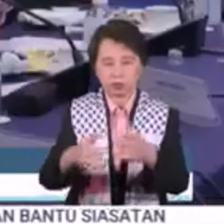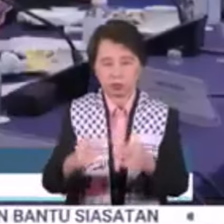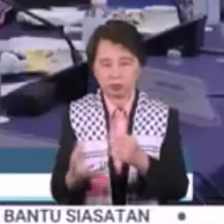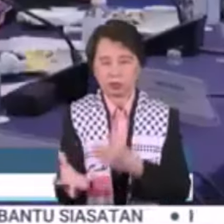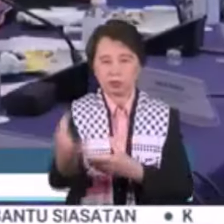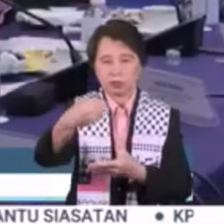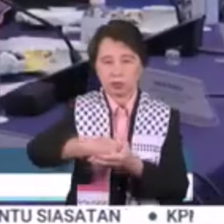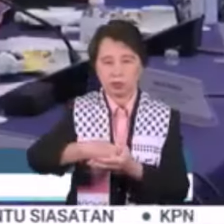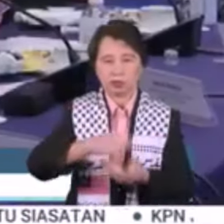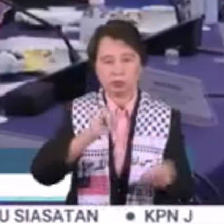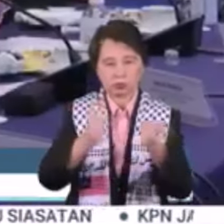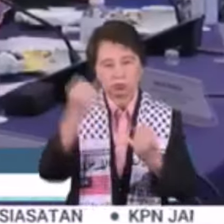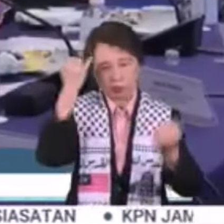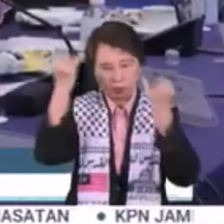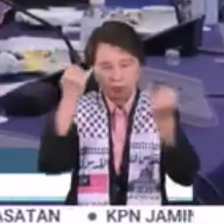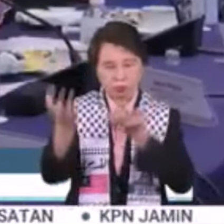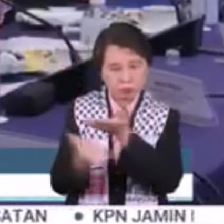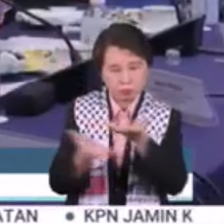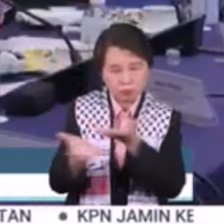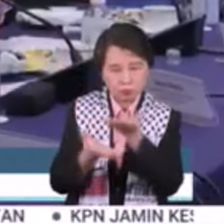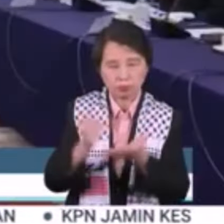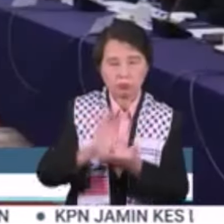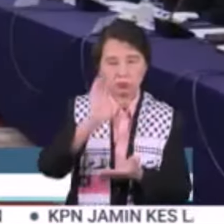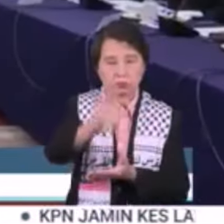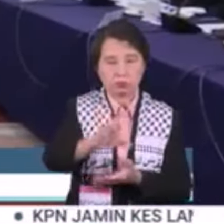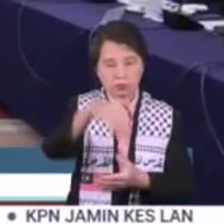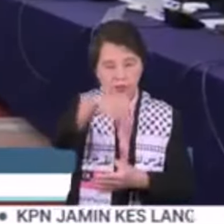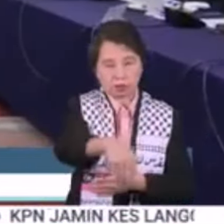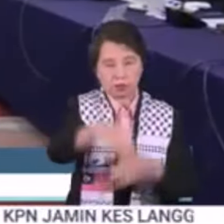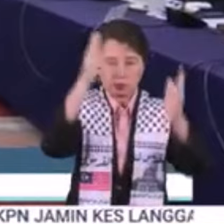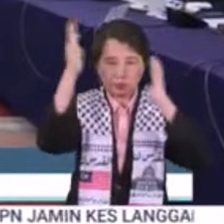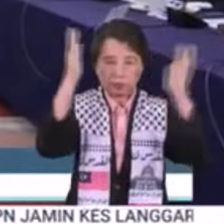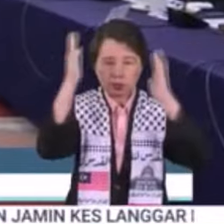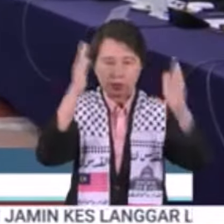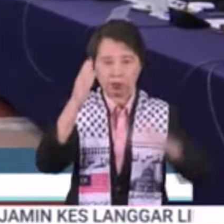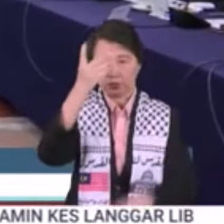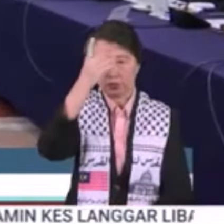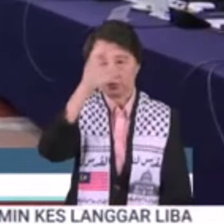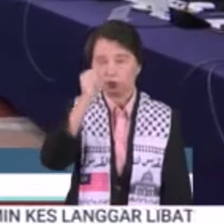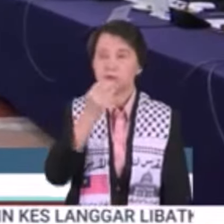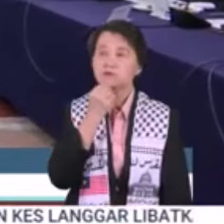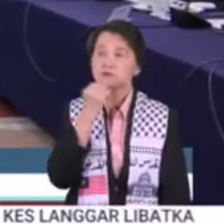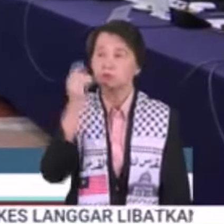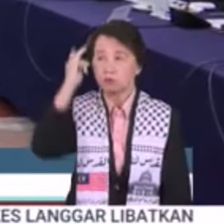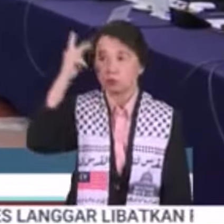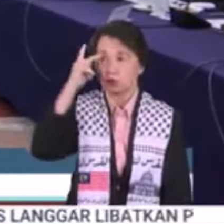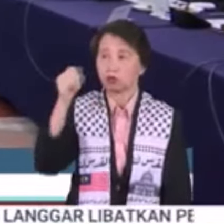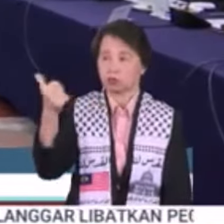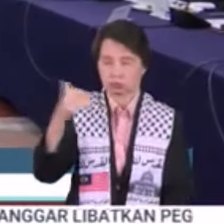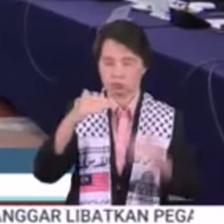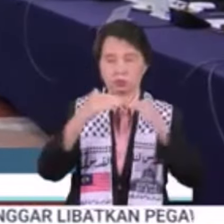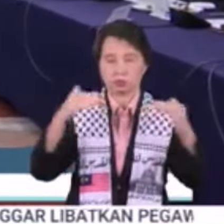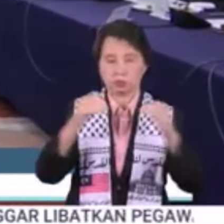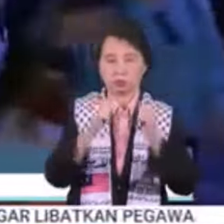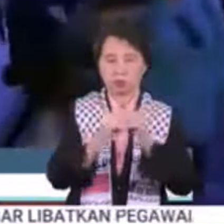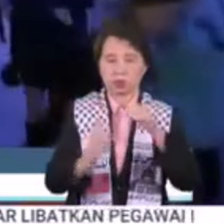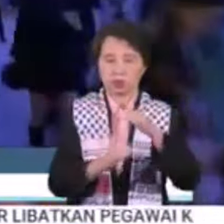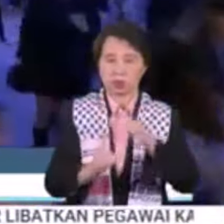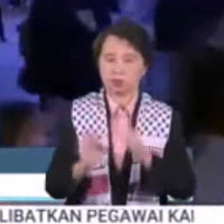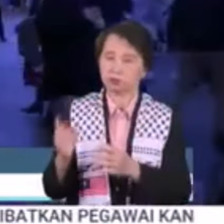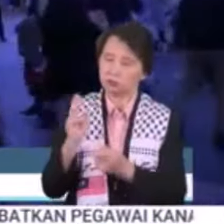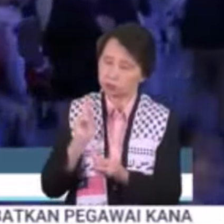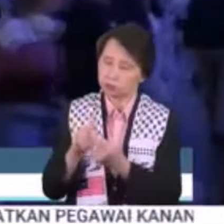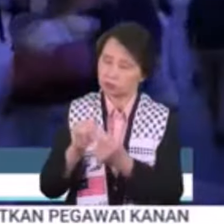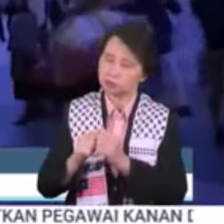sama bertukar pandangan mengenai prospek pelaburan di Malaysia. Datuk Seri Anwar menegaskan politik yang stabil selain dasar mesra